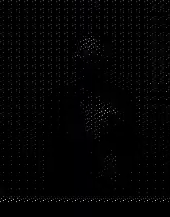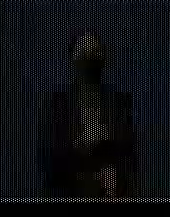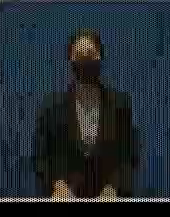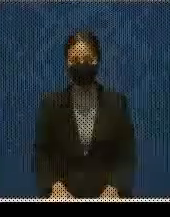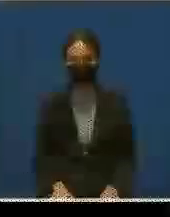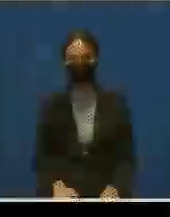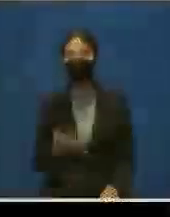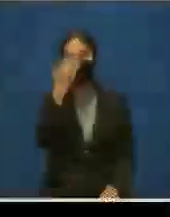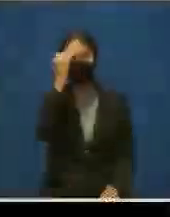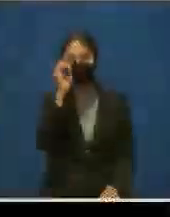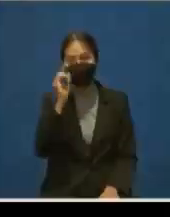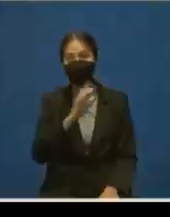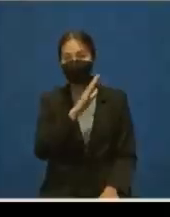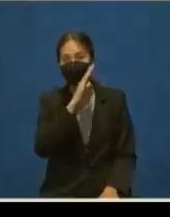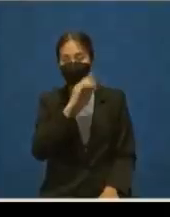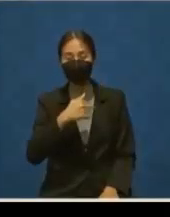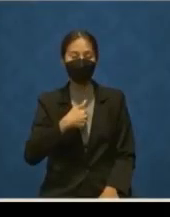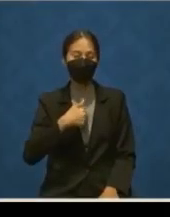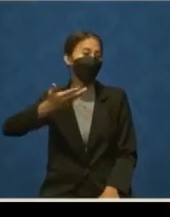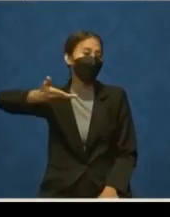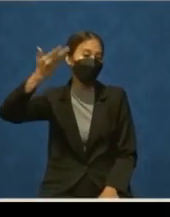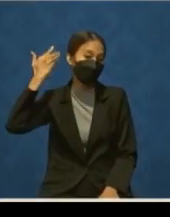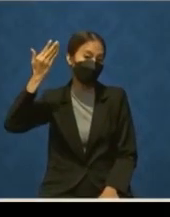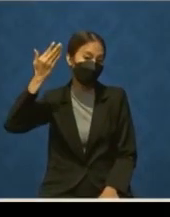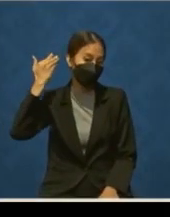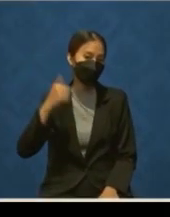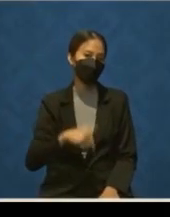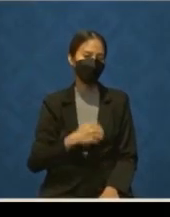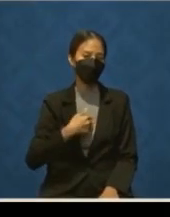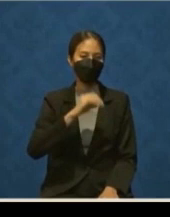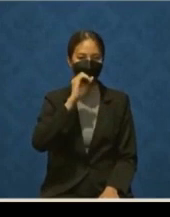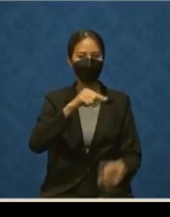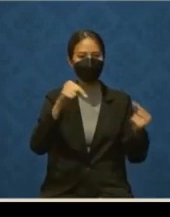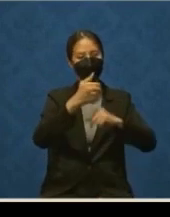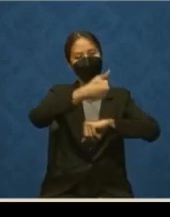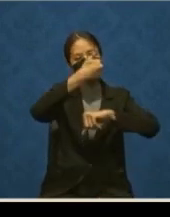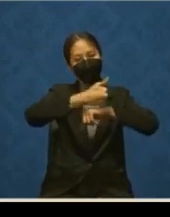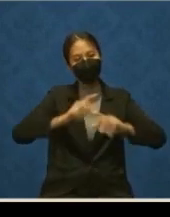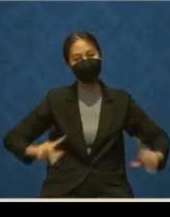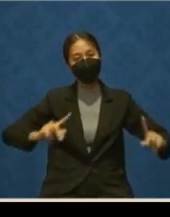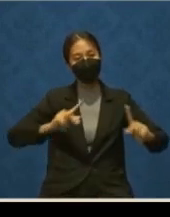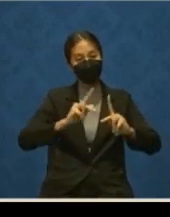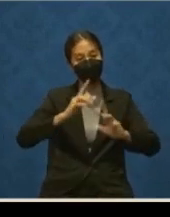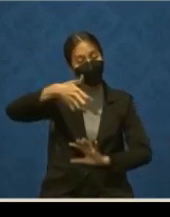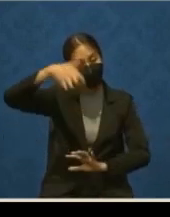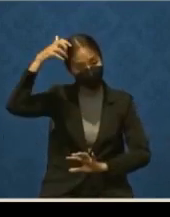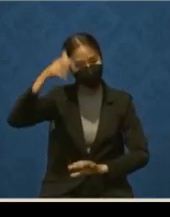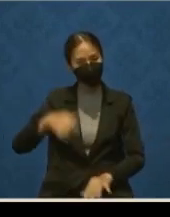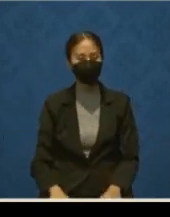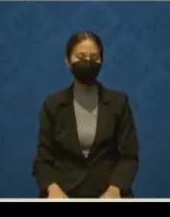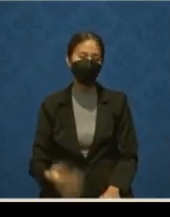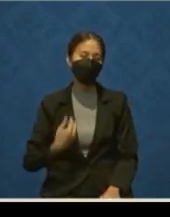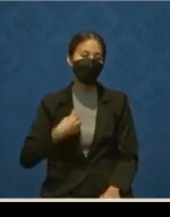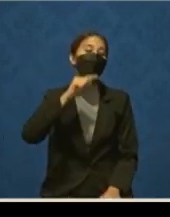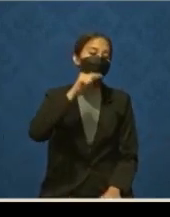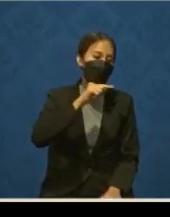มอบหมายคราวที่แล้วที่ผมได้ท้วงติงรัฐมนตรีว่าการกระทรวงมหาดไทยไปว่าท่านอย่าสักแต่มอบท่